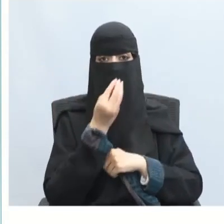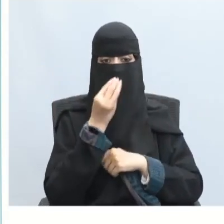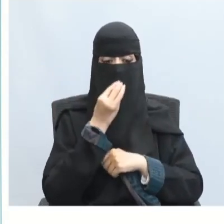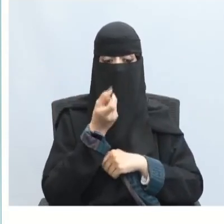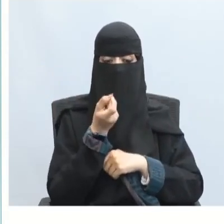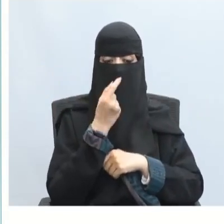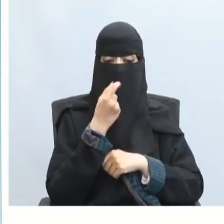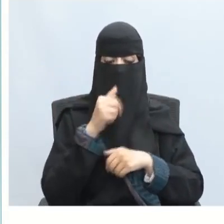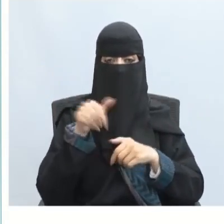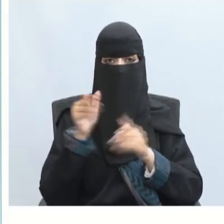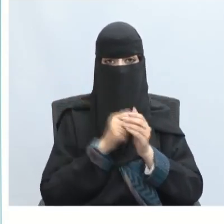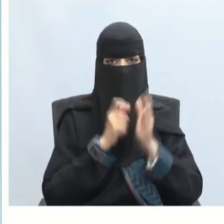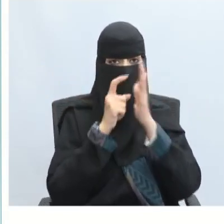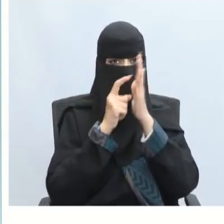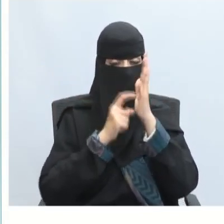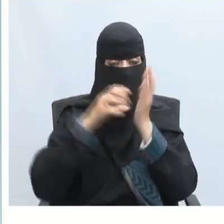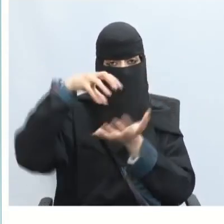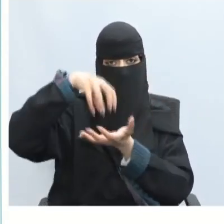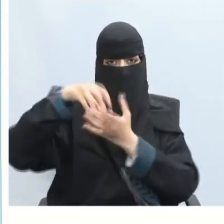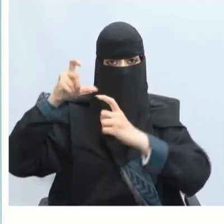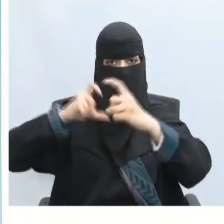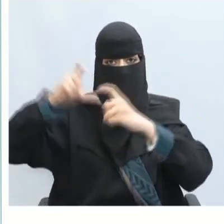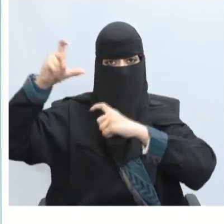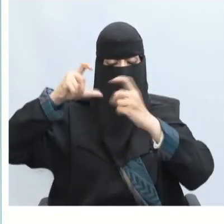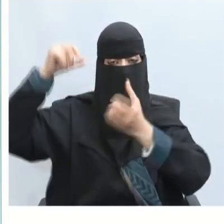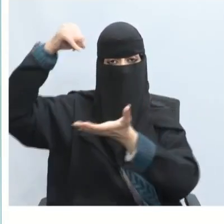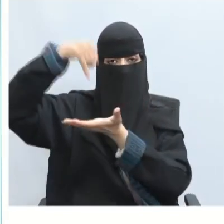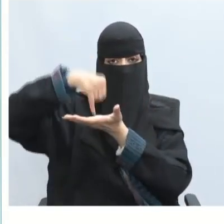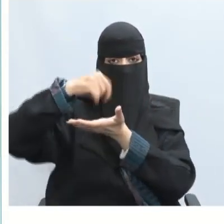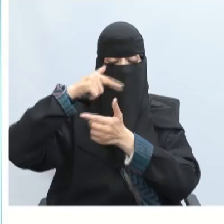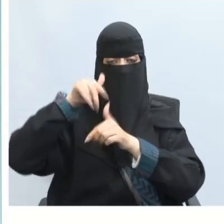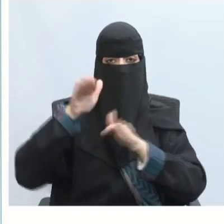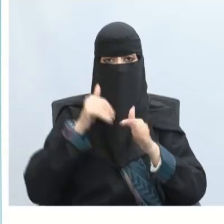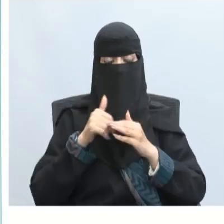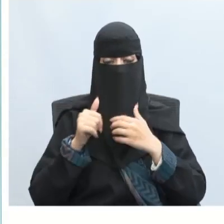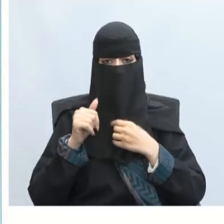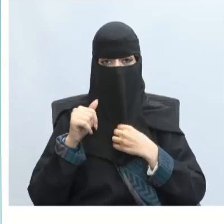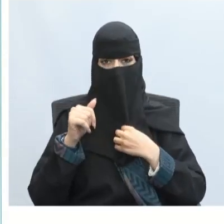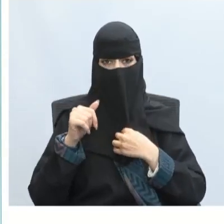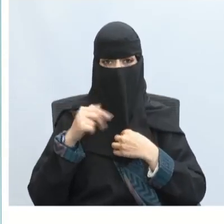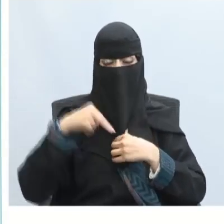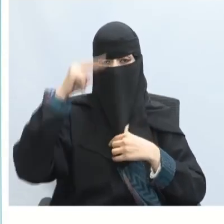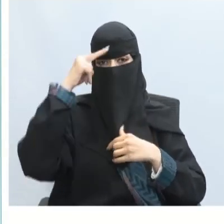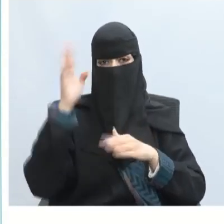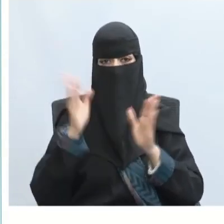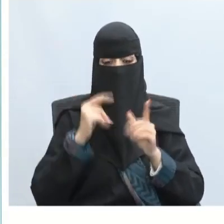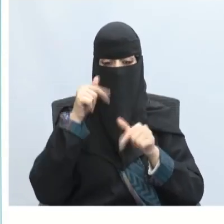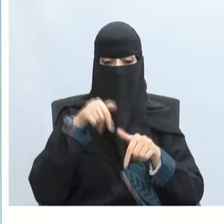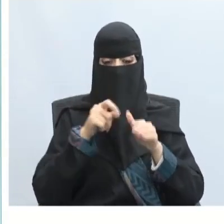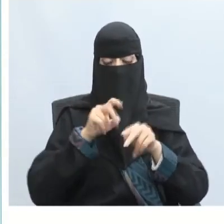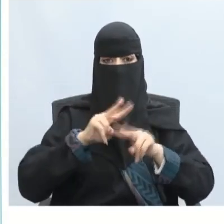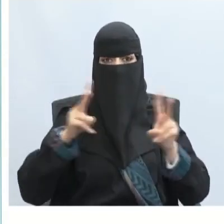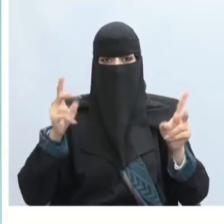العامه للغذاء والدواء ونظام البنك المركزي السعودي هذه